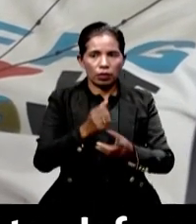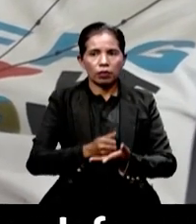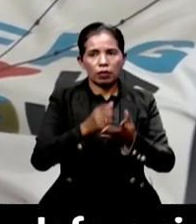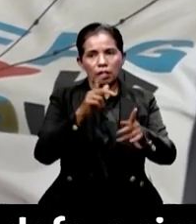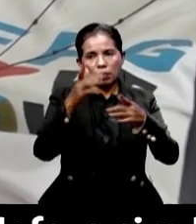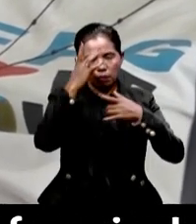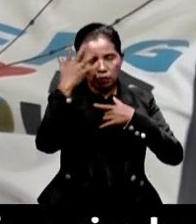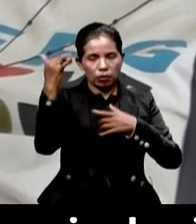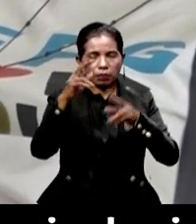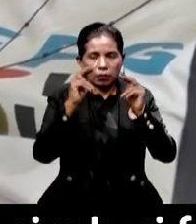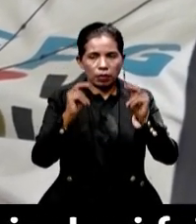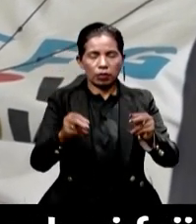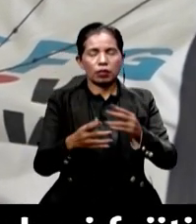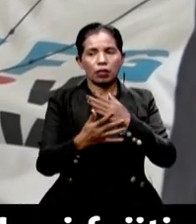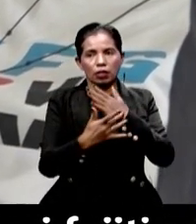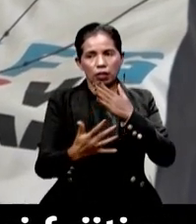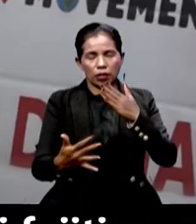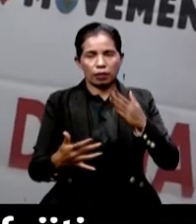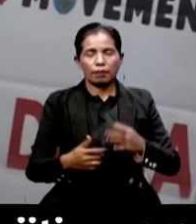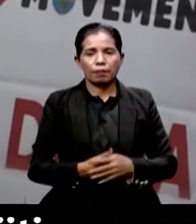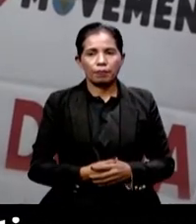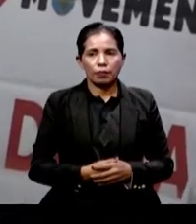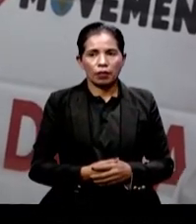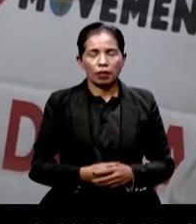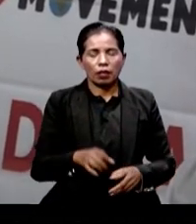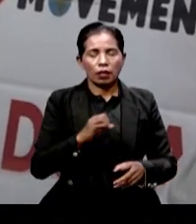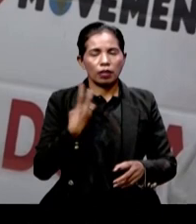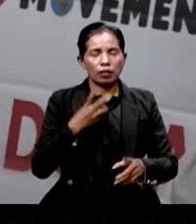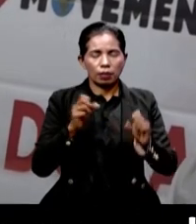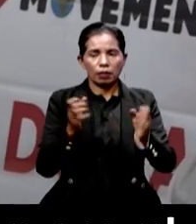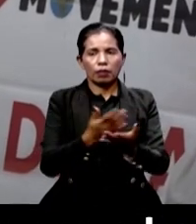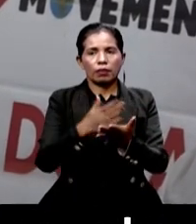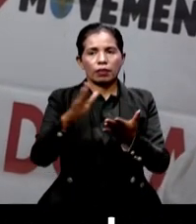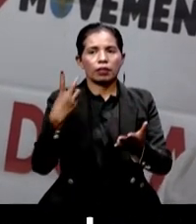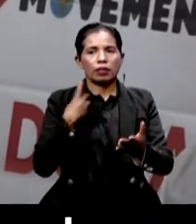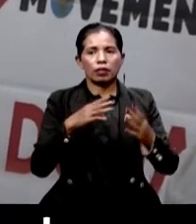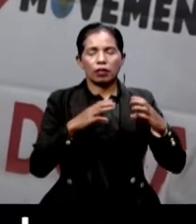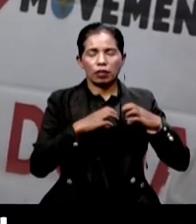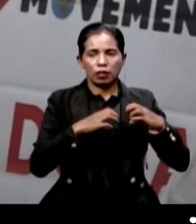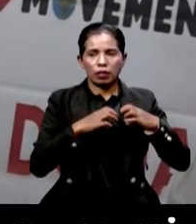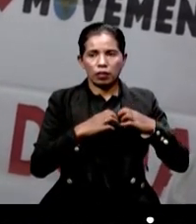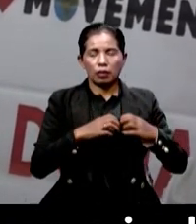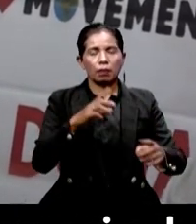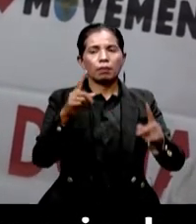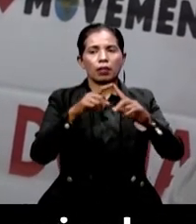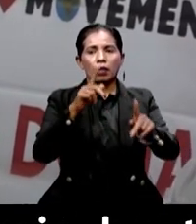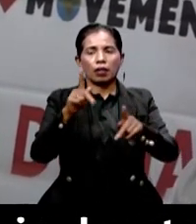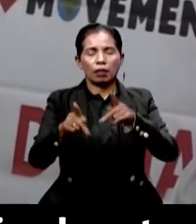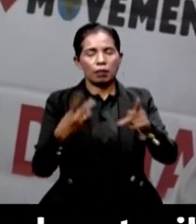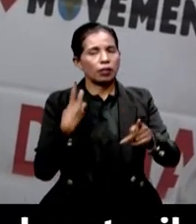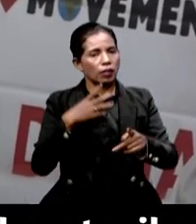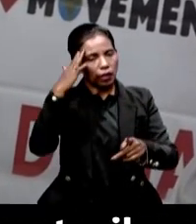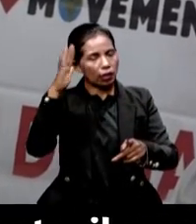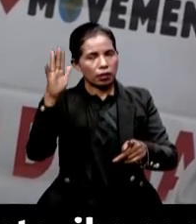paciente sira nebe ma persijaran. Tujuannya untuk kita bisa berbagi, untuk memberikan cinta kepada orang-orang yang tidak kita kenal